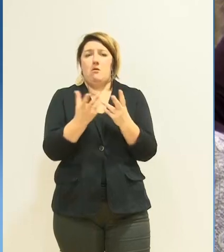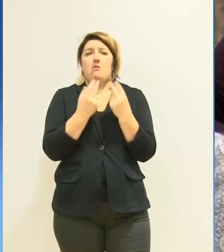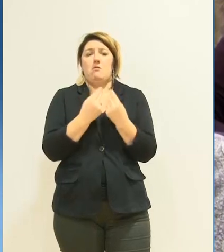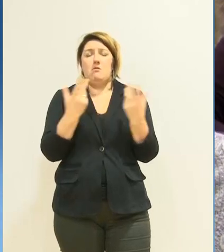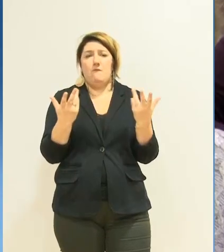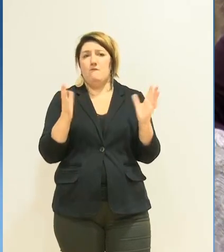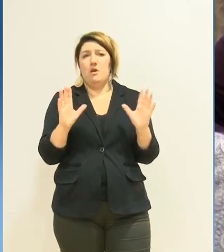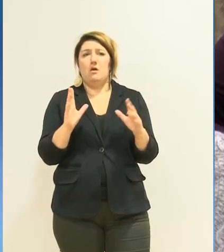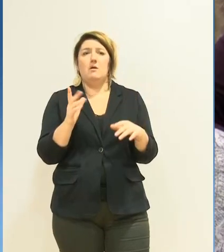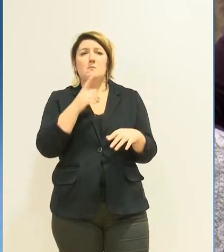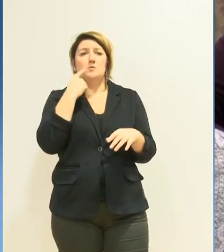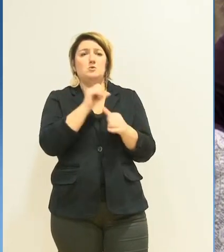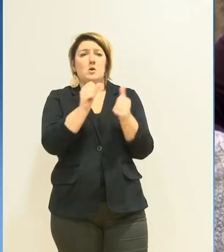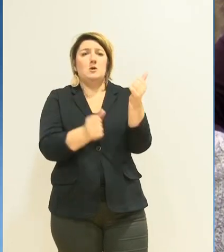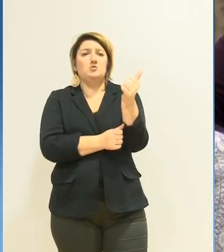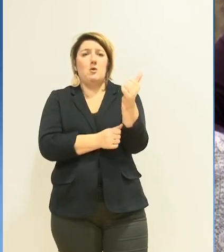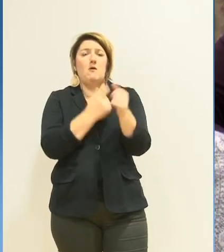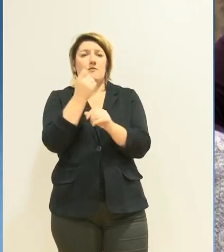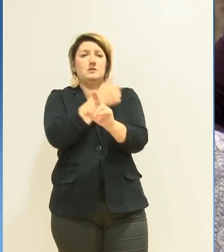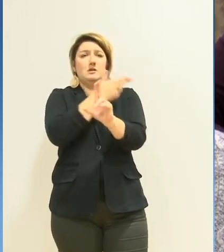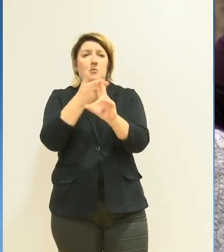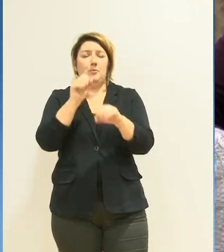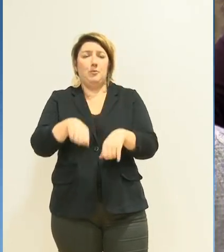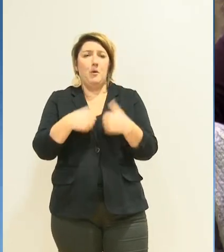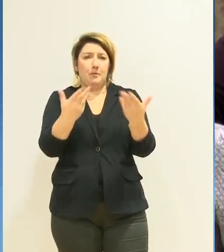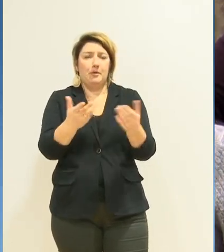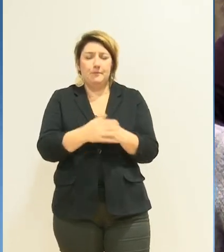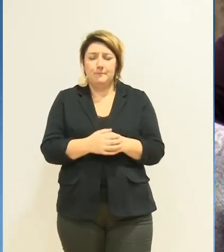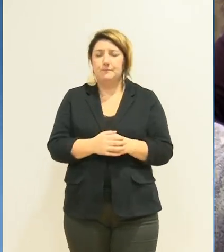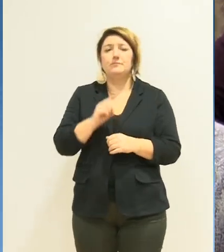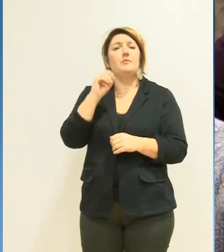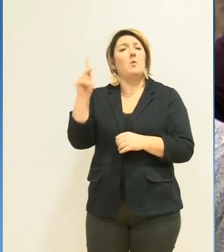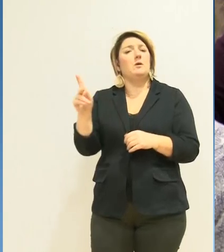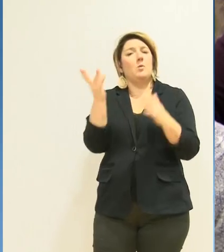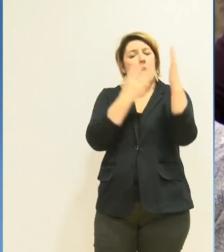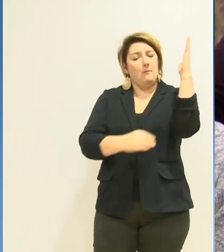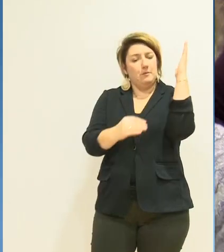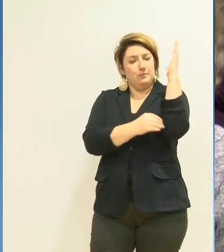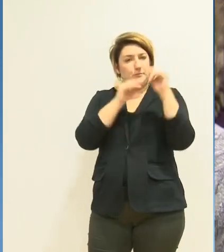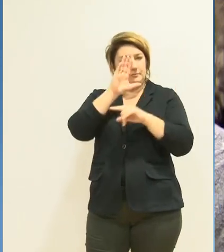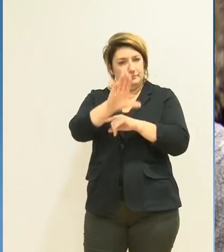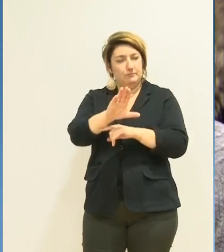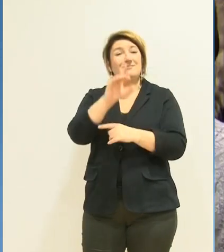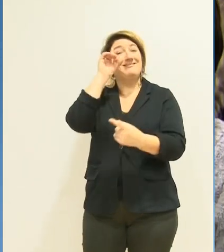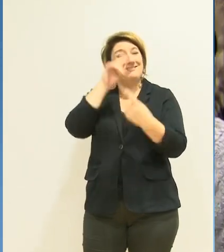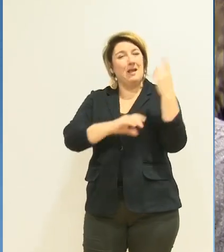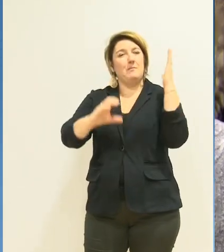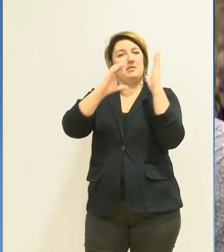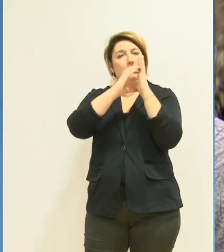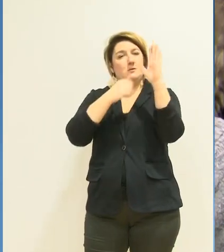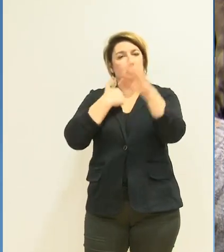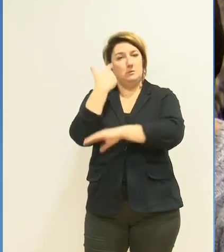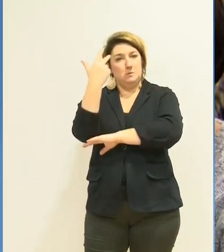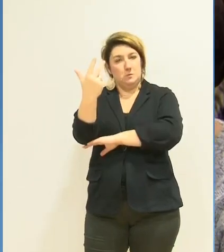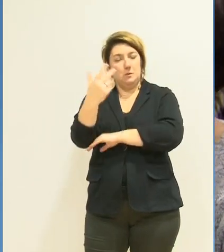donc c'est l'adjoint aux finances il répondra donc que nous vous exposons notre amendement donc sur la délibération numéro trois pour